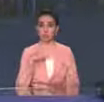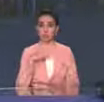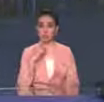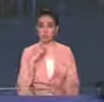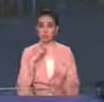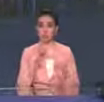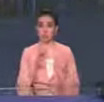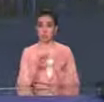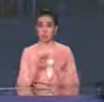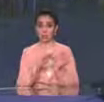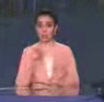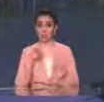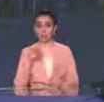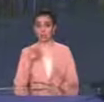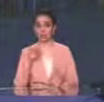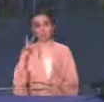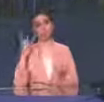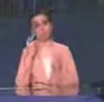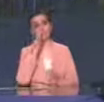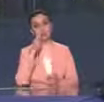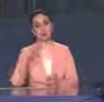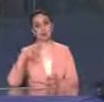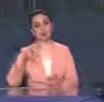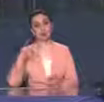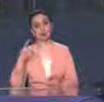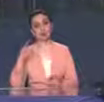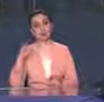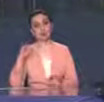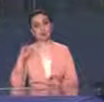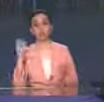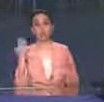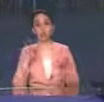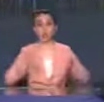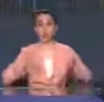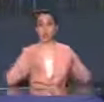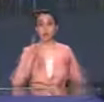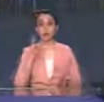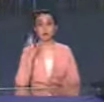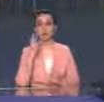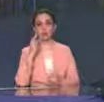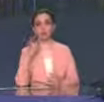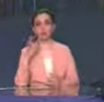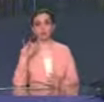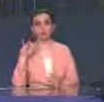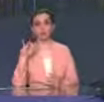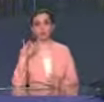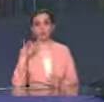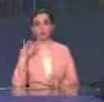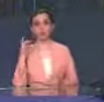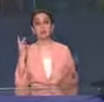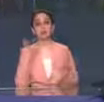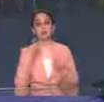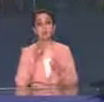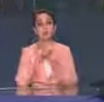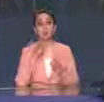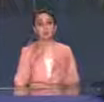электрические а должны сказать электрически мы говорим calidor а должны сказать коридор мы говорим вместо